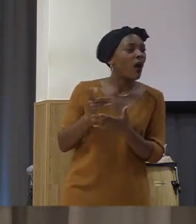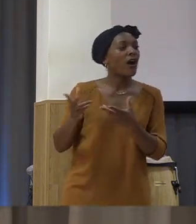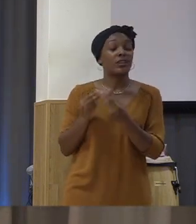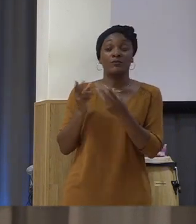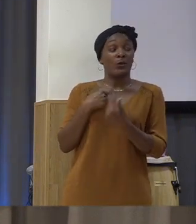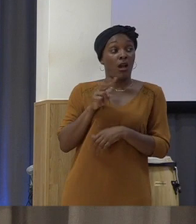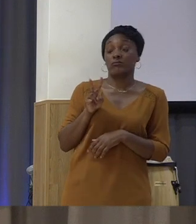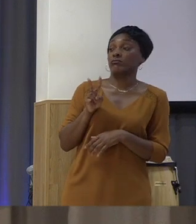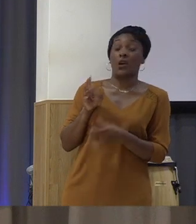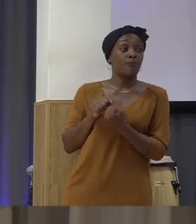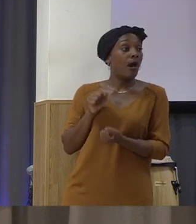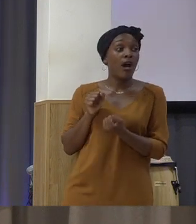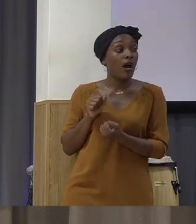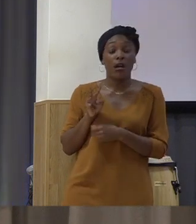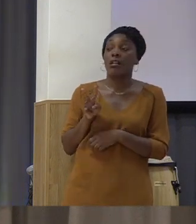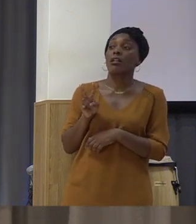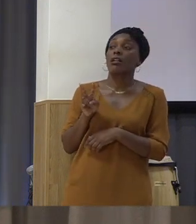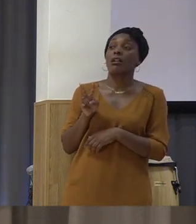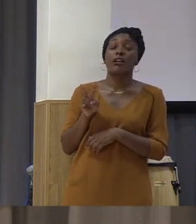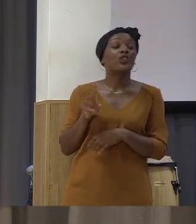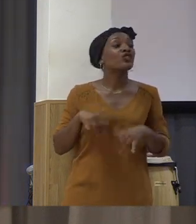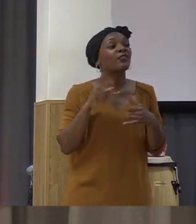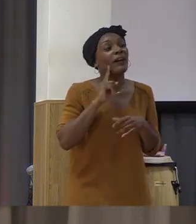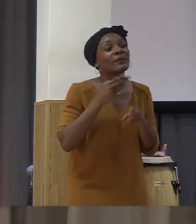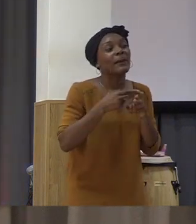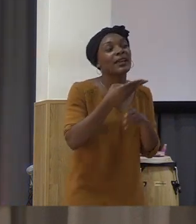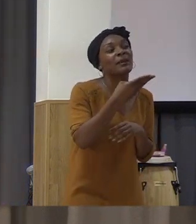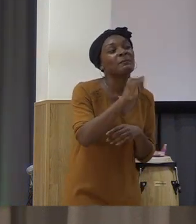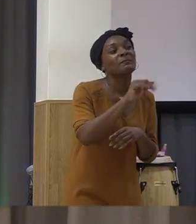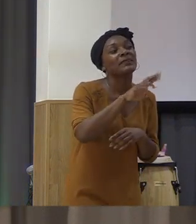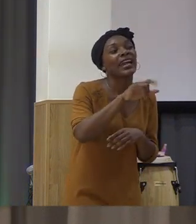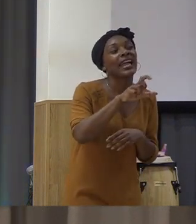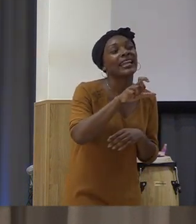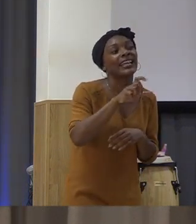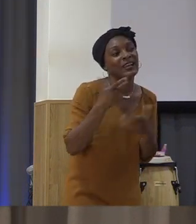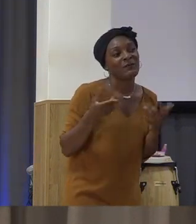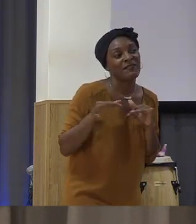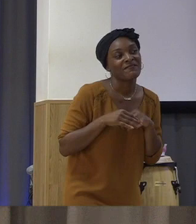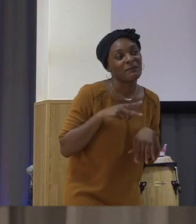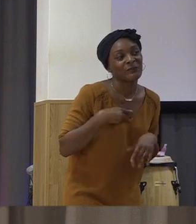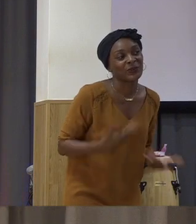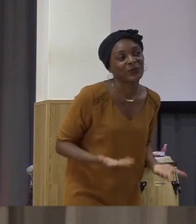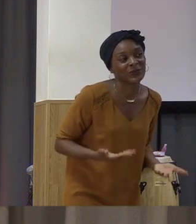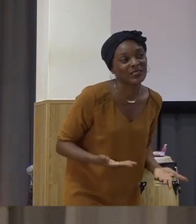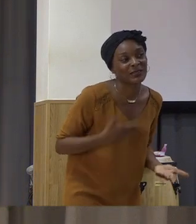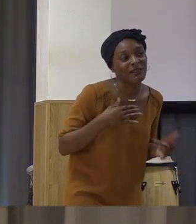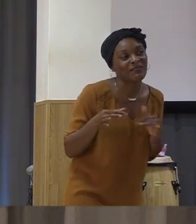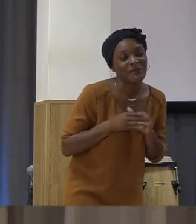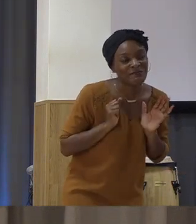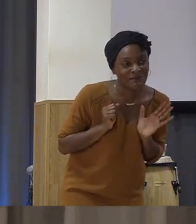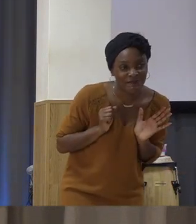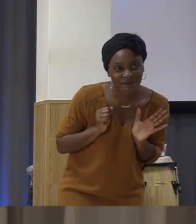façon étonnante. Cette jeune femme, elle s'appelait Mireille, et elle est devenue mon épouse quelques mois plus